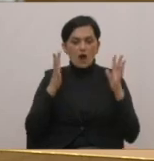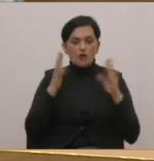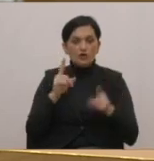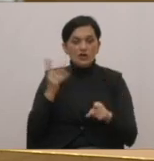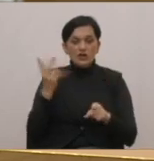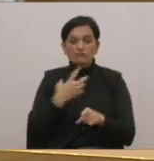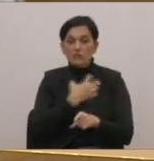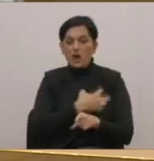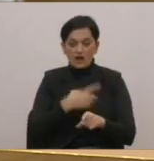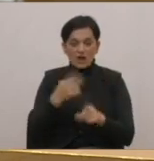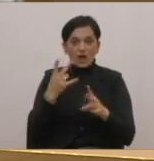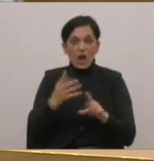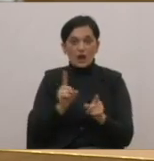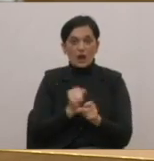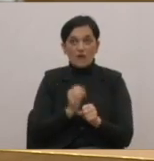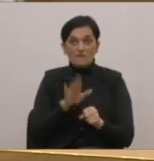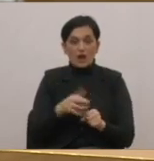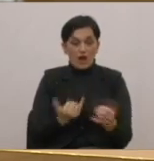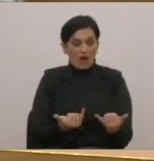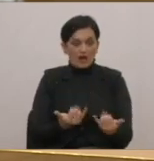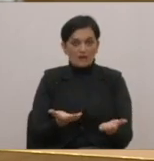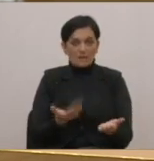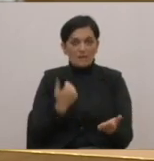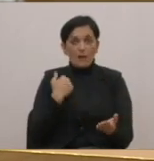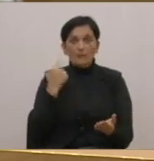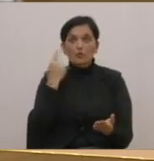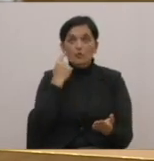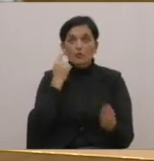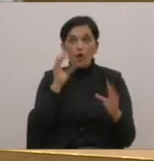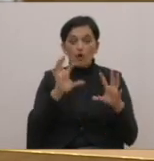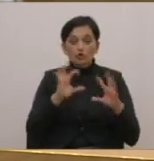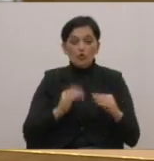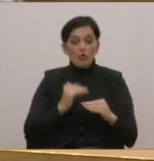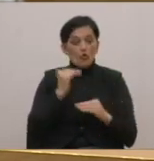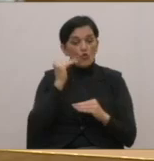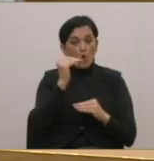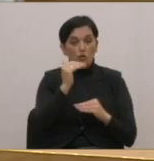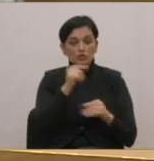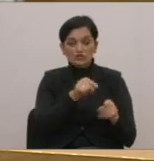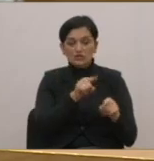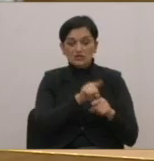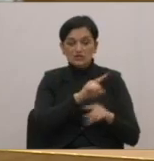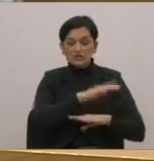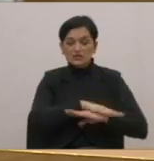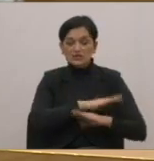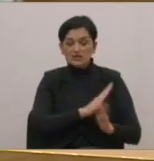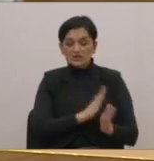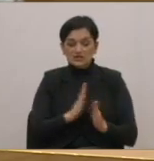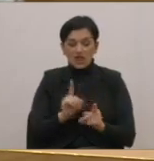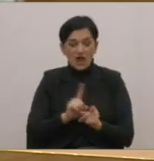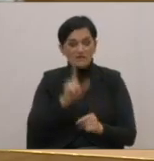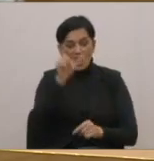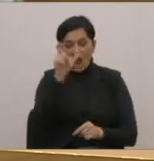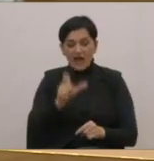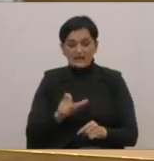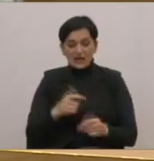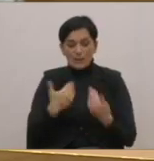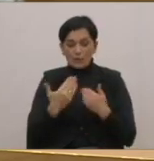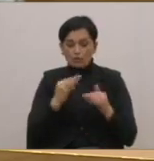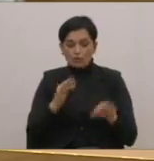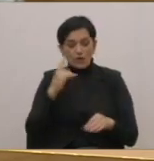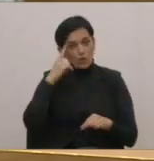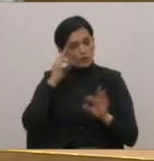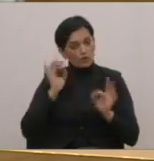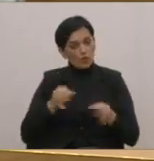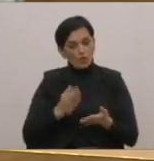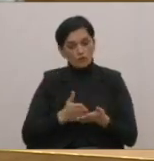gândit, s-a mai gândit, s-a mai gândit, s-a mai gândit, s-a mai gândit, s-a mai gândit,